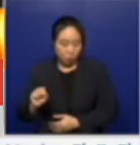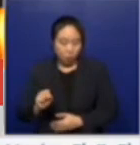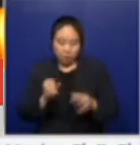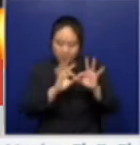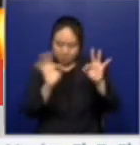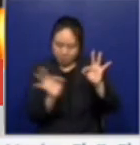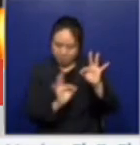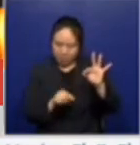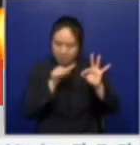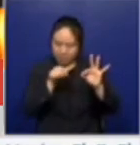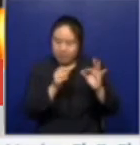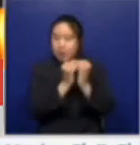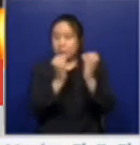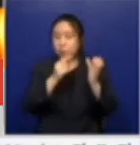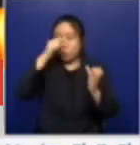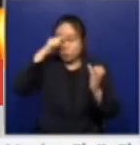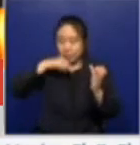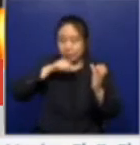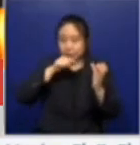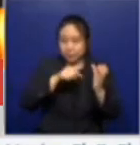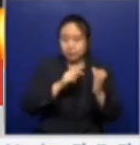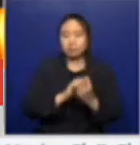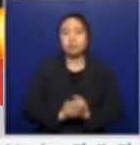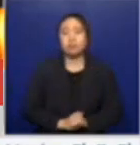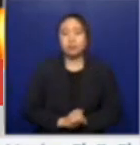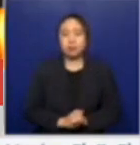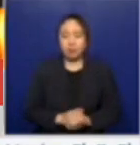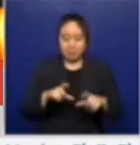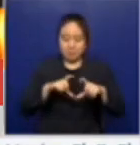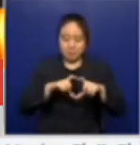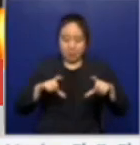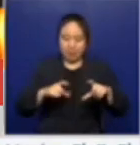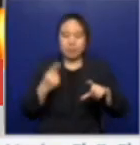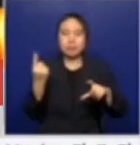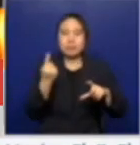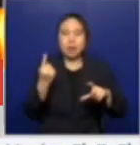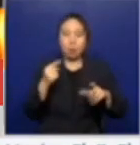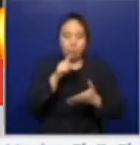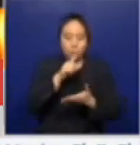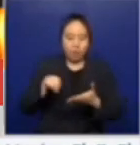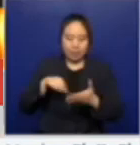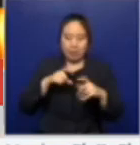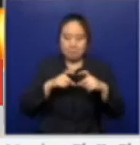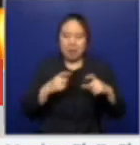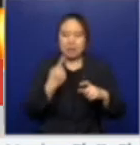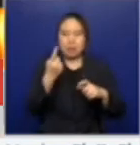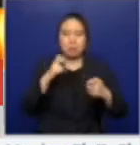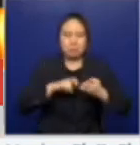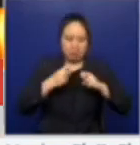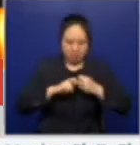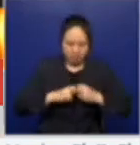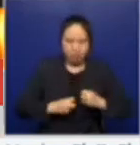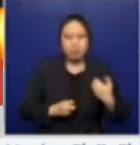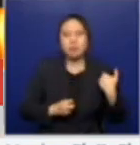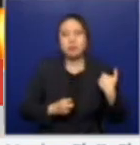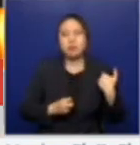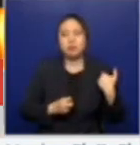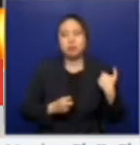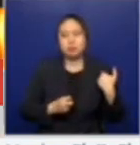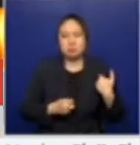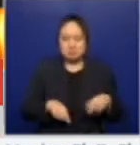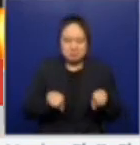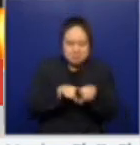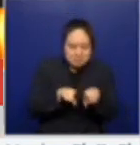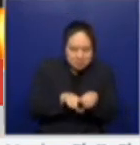มนูญแห่งราชอาณาจักรไทยใช้บัตรเลือกตั้งใบเดียวมีปัญหาหลายด้านก่อให้เกิดความยุ่งย